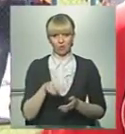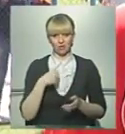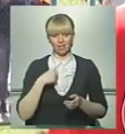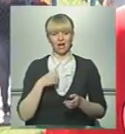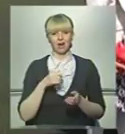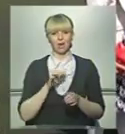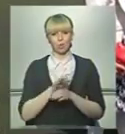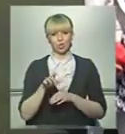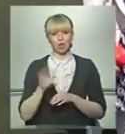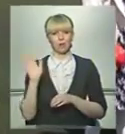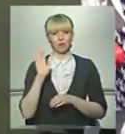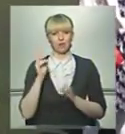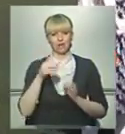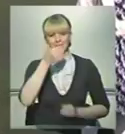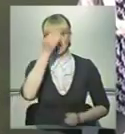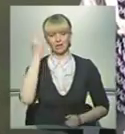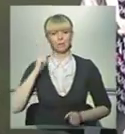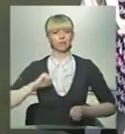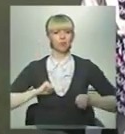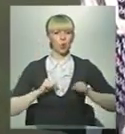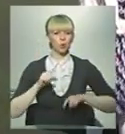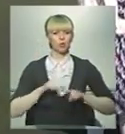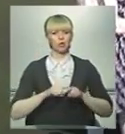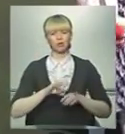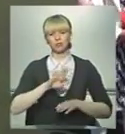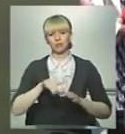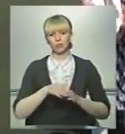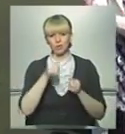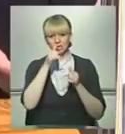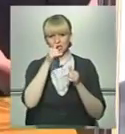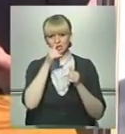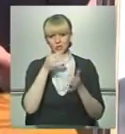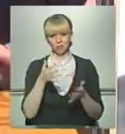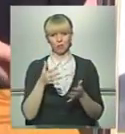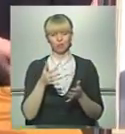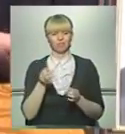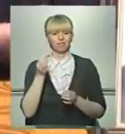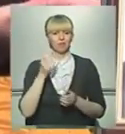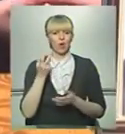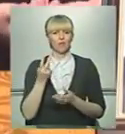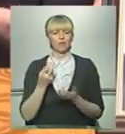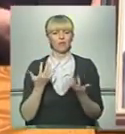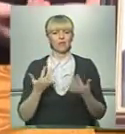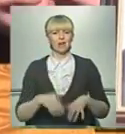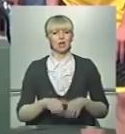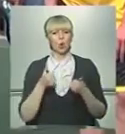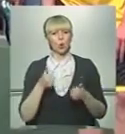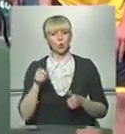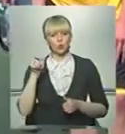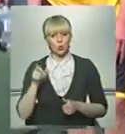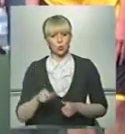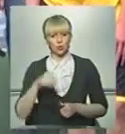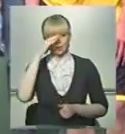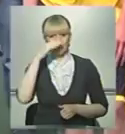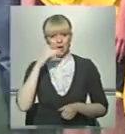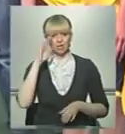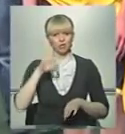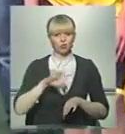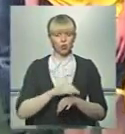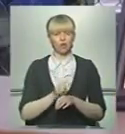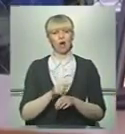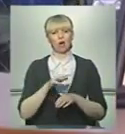привіт на небо. Колеги та рідні досі не можуть оговтатись від втрати не тільки хорошої людини, друга, батька, чоловіка,